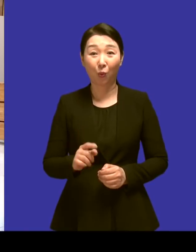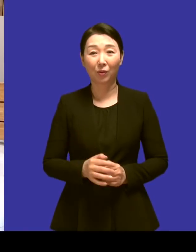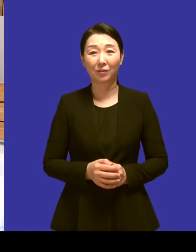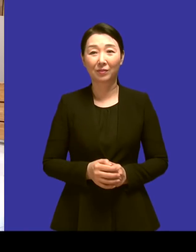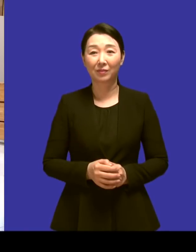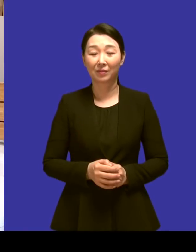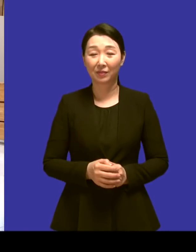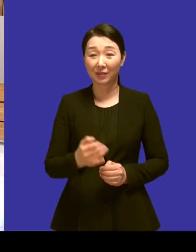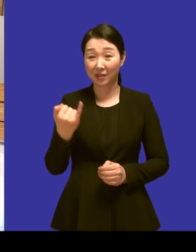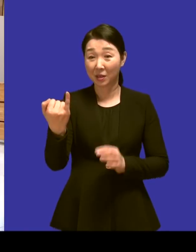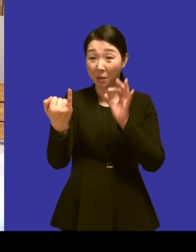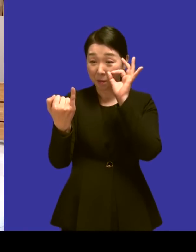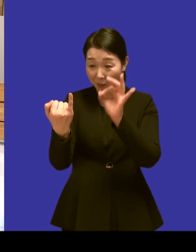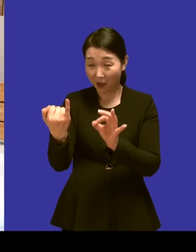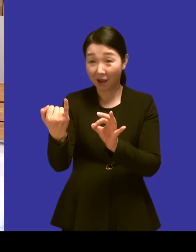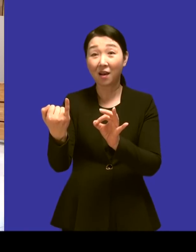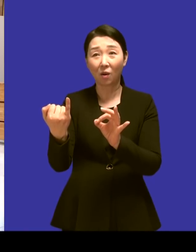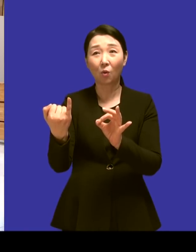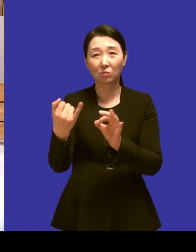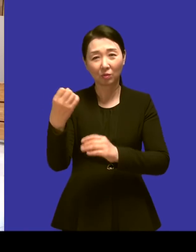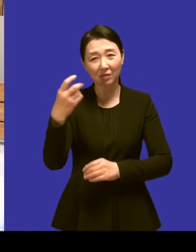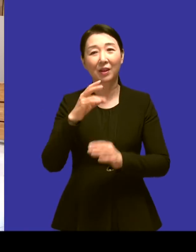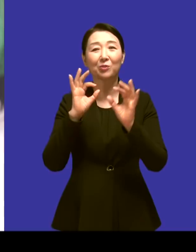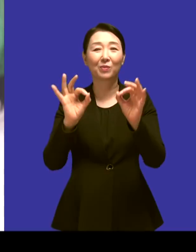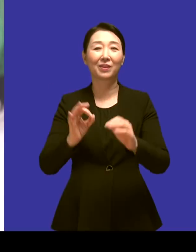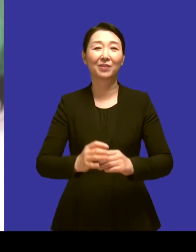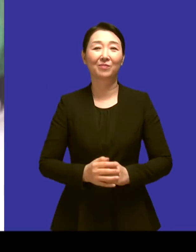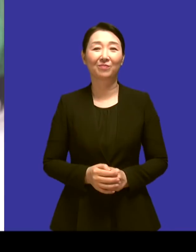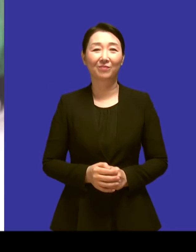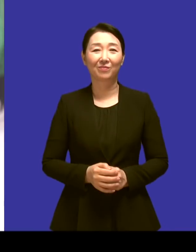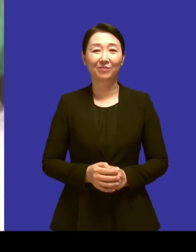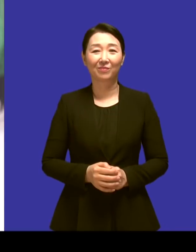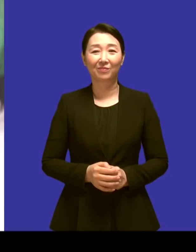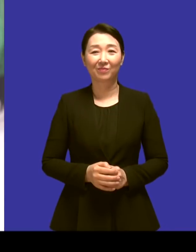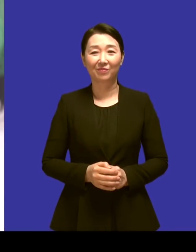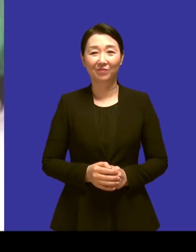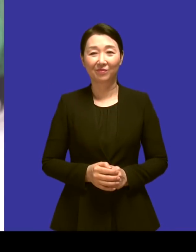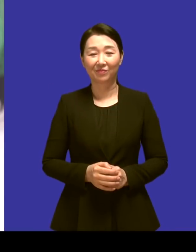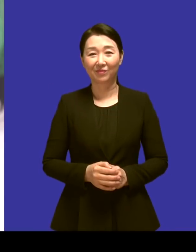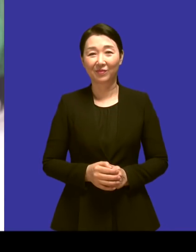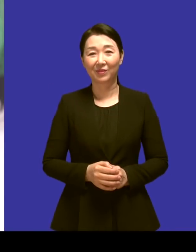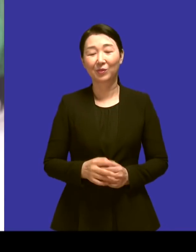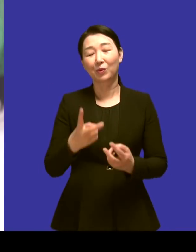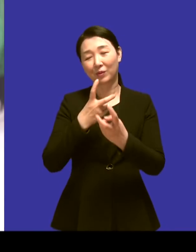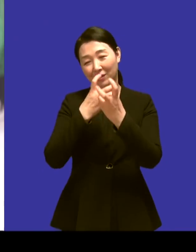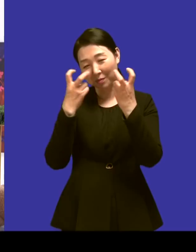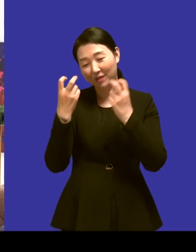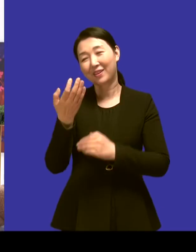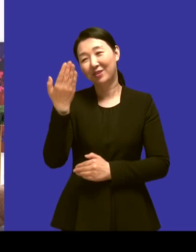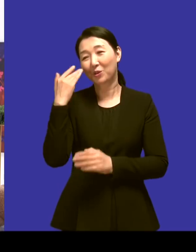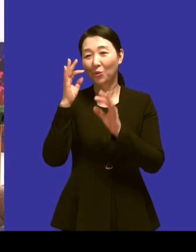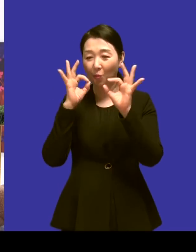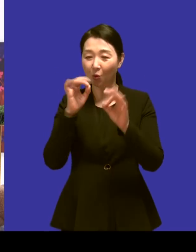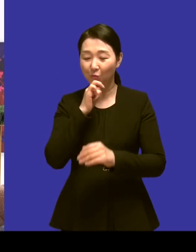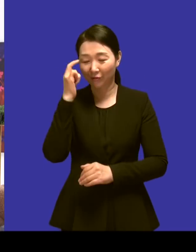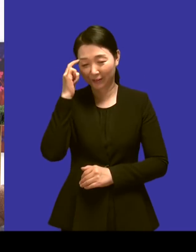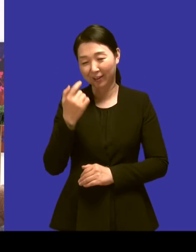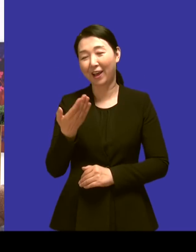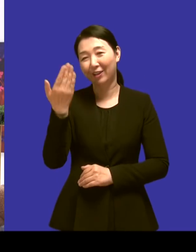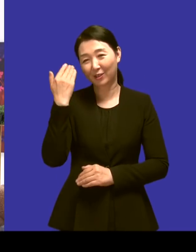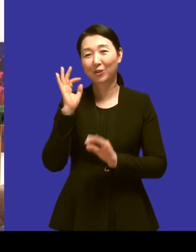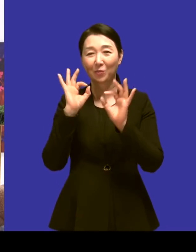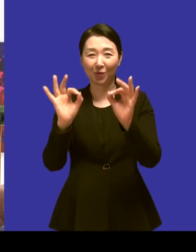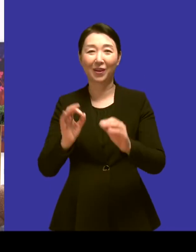지신 이미 다 보셨죠? 저는 자주 봐요. 자주 봐요? 네, 네. 예. 자주 잠자기 전에도 보고 예. 묵상하기 전에도